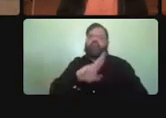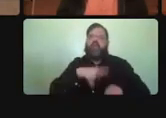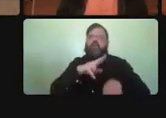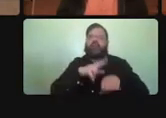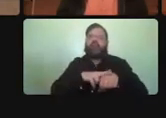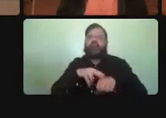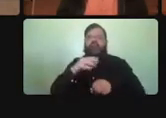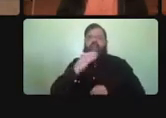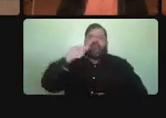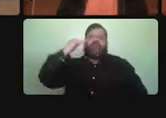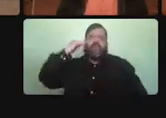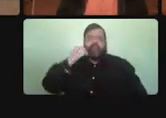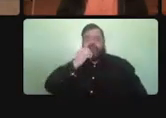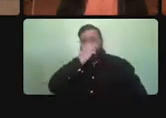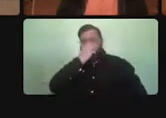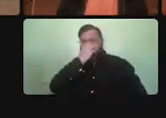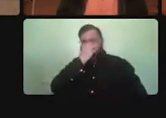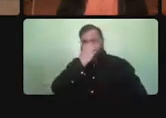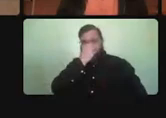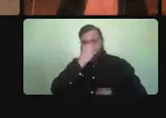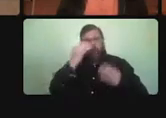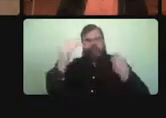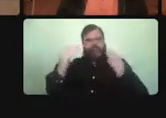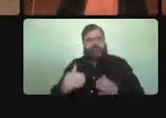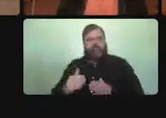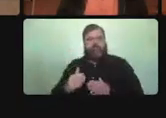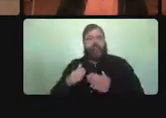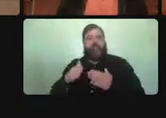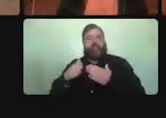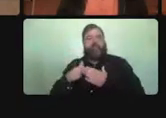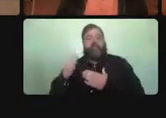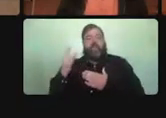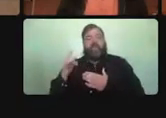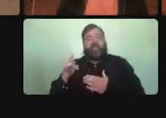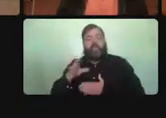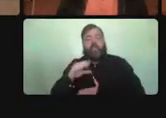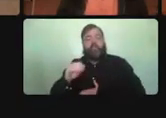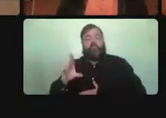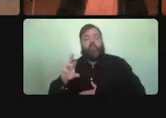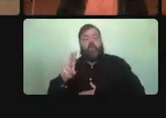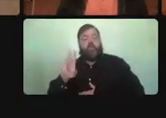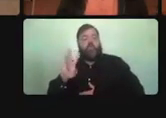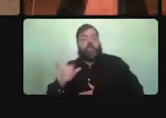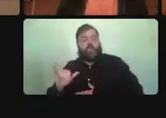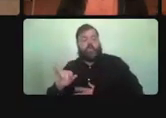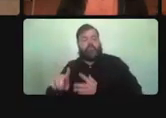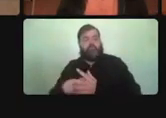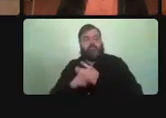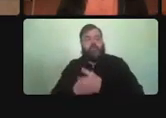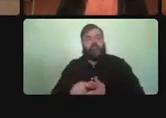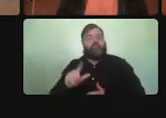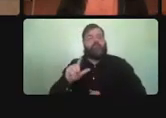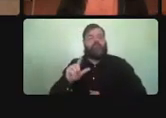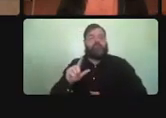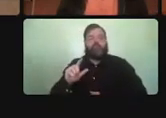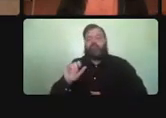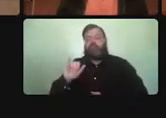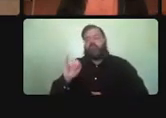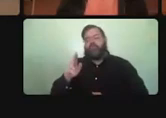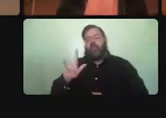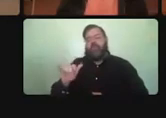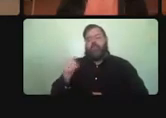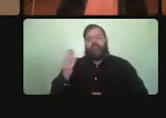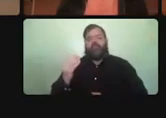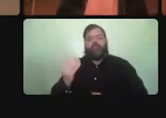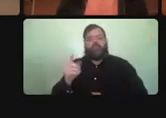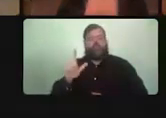Tumejaribu tuwezavyo ili tuweze kuendana na hali ya mazingira. Pia tuna shule ya New West